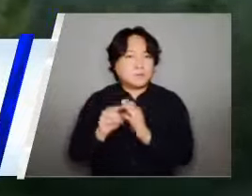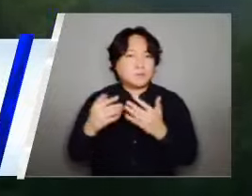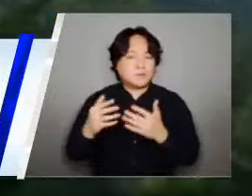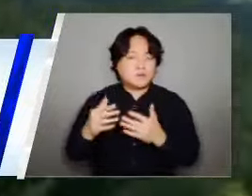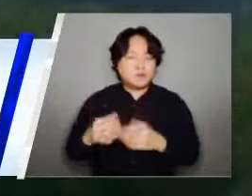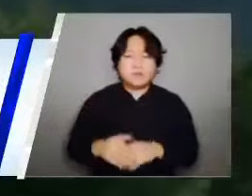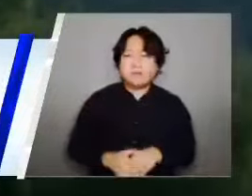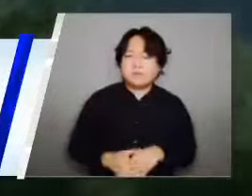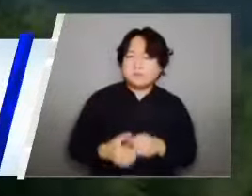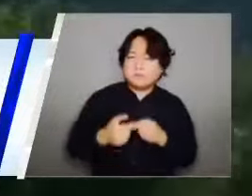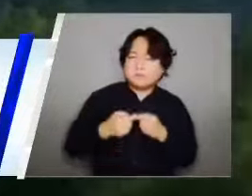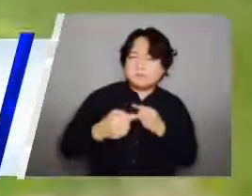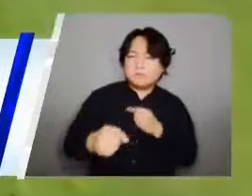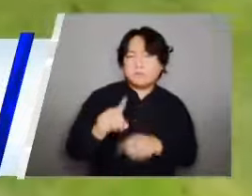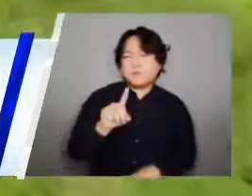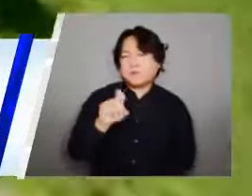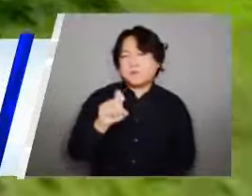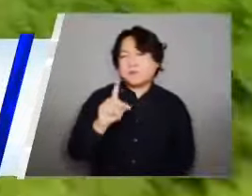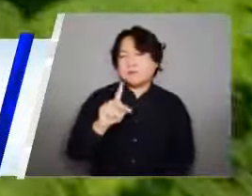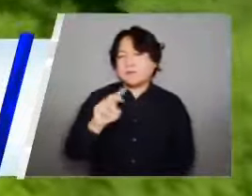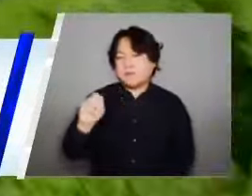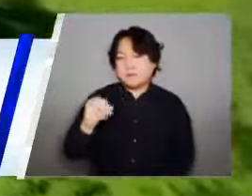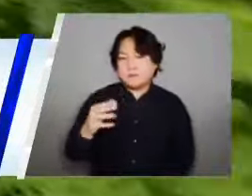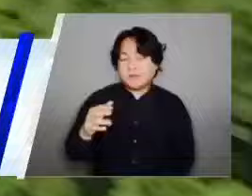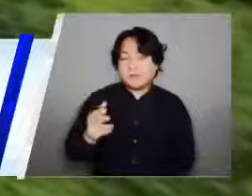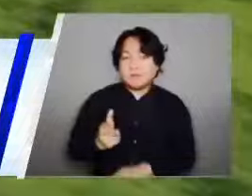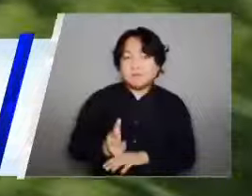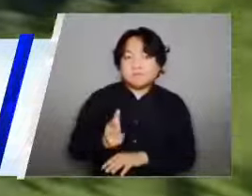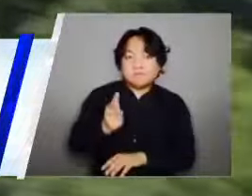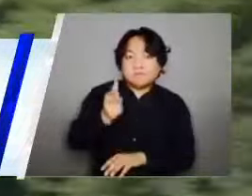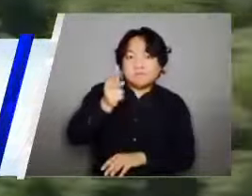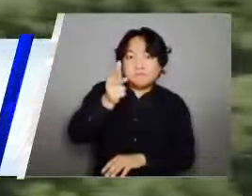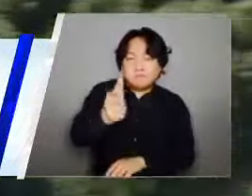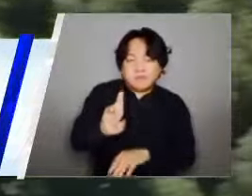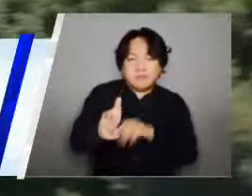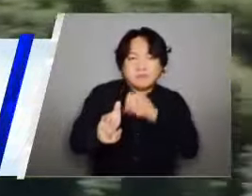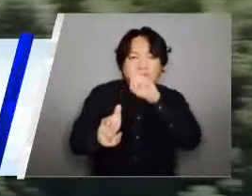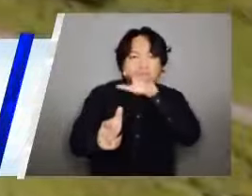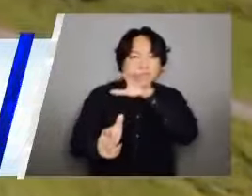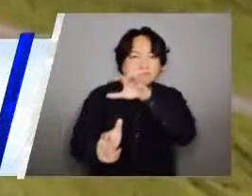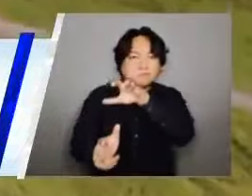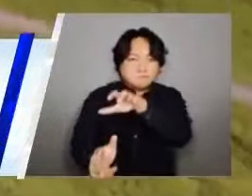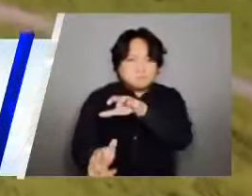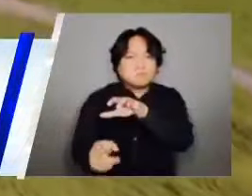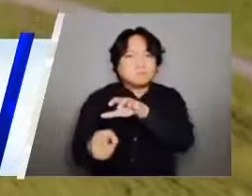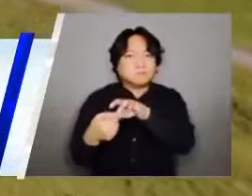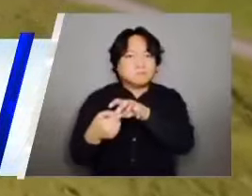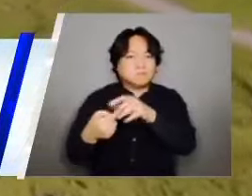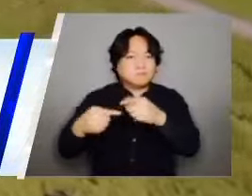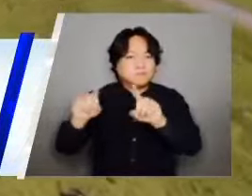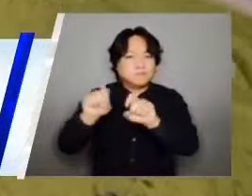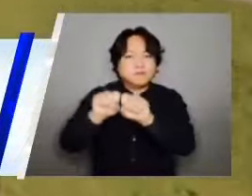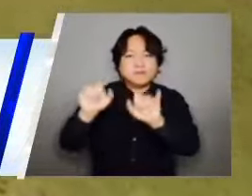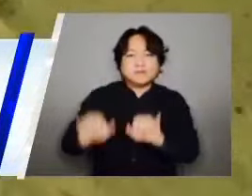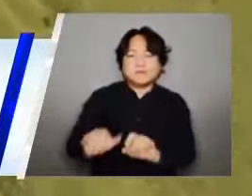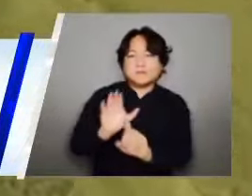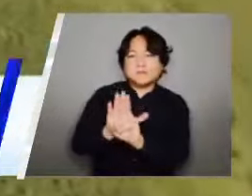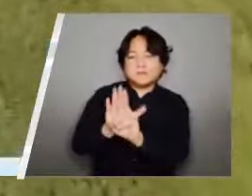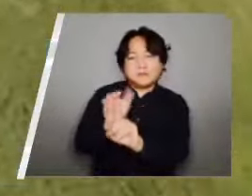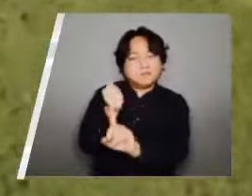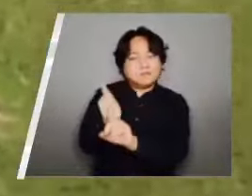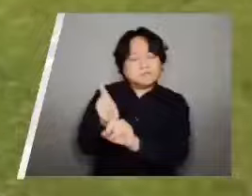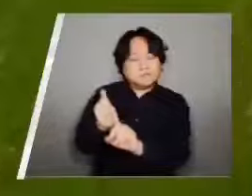nagpako ang landing siya rin mismo ang nagdisenyo ng sales suspension system na mano-mano niyang